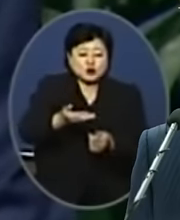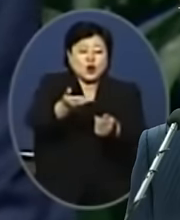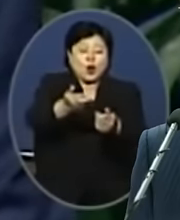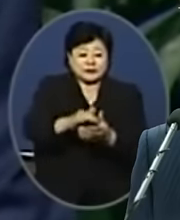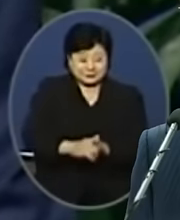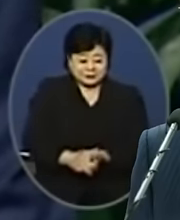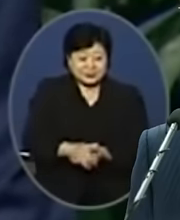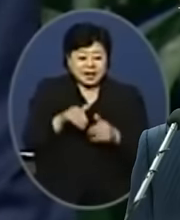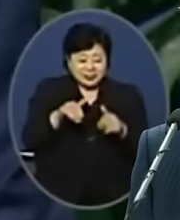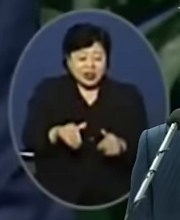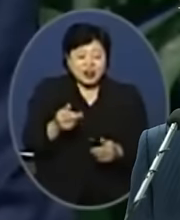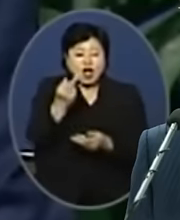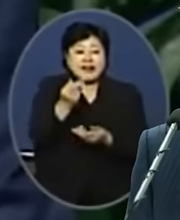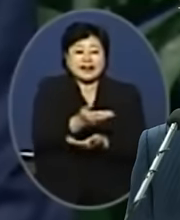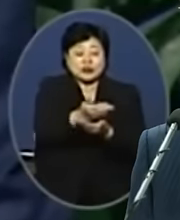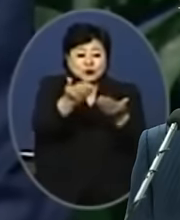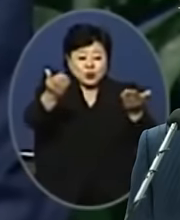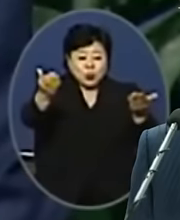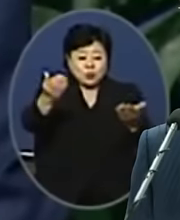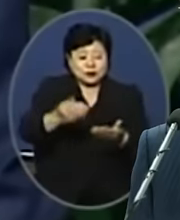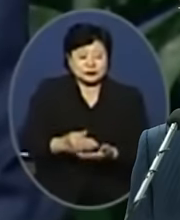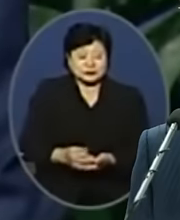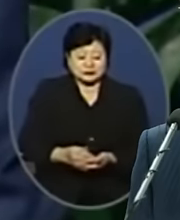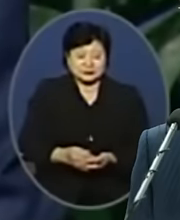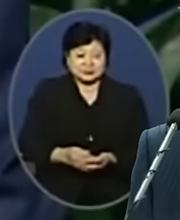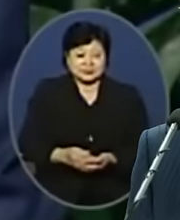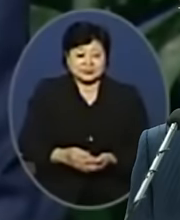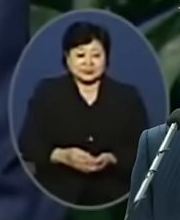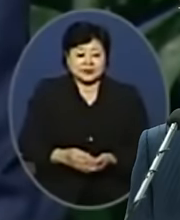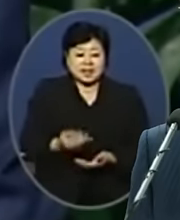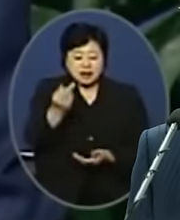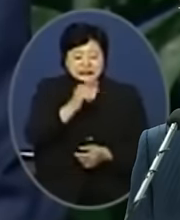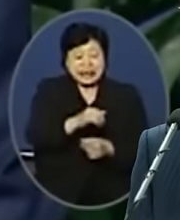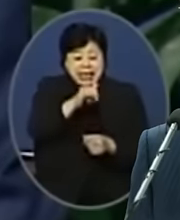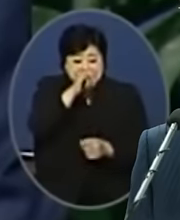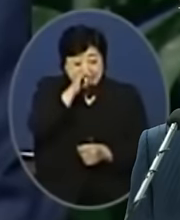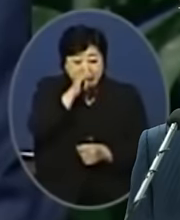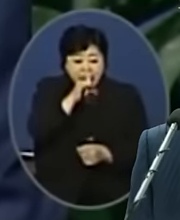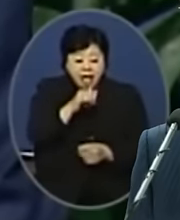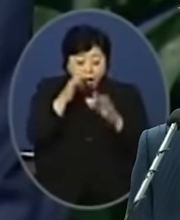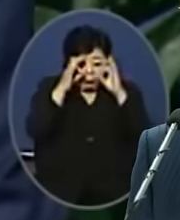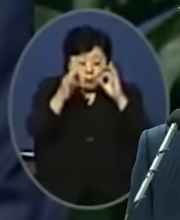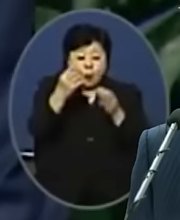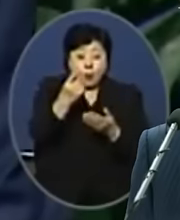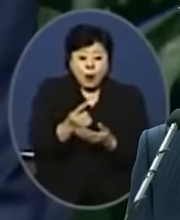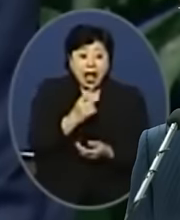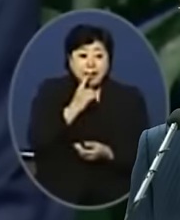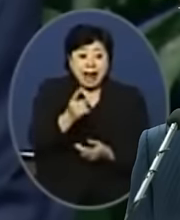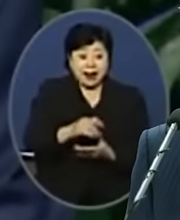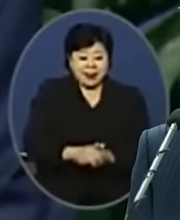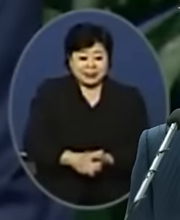가서 형들에게 나누어 드리고 아버지 안부 전하고 잘했는지 보고서 오느라.